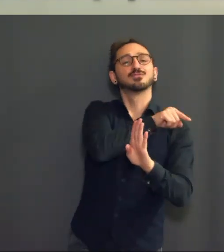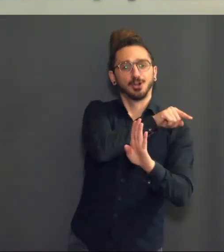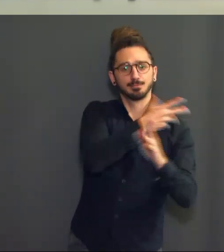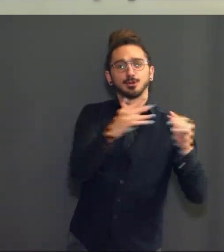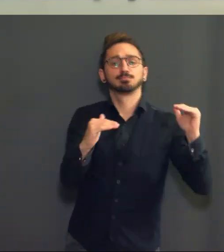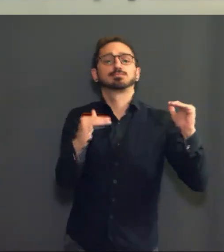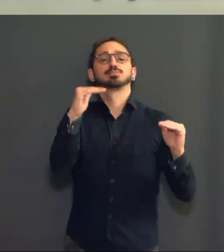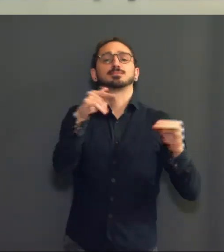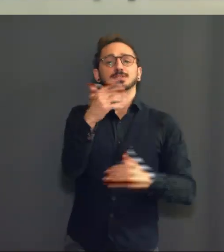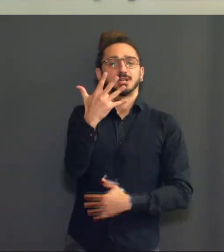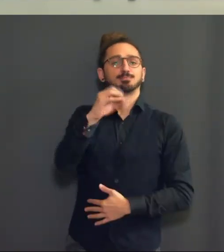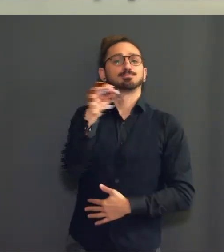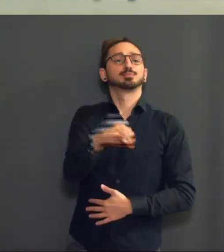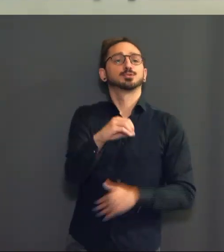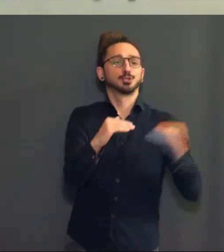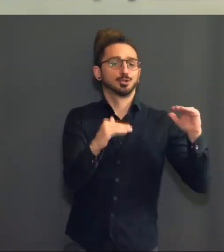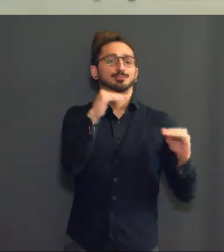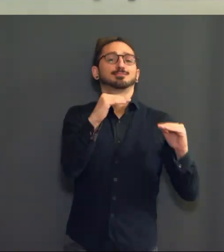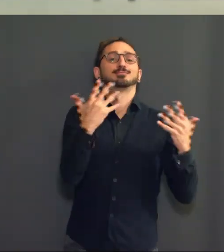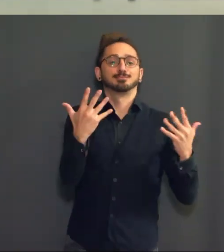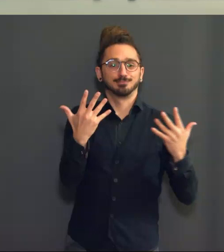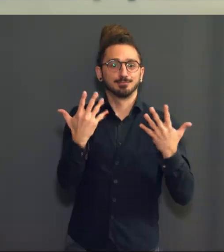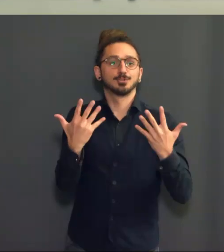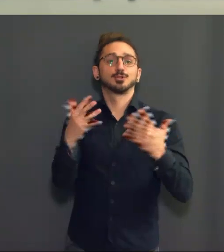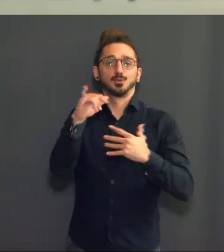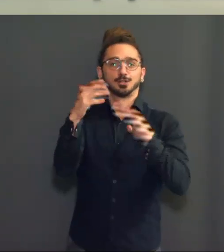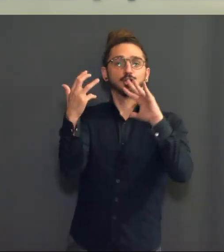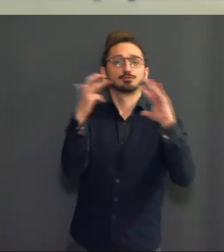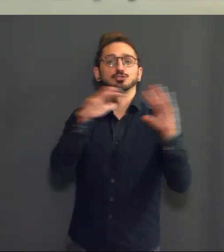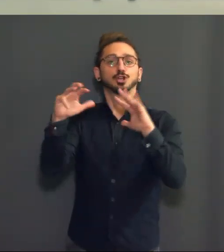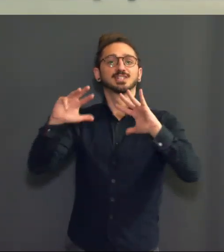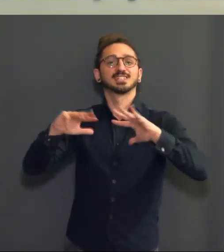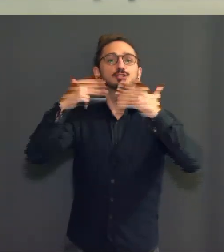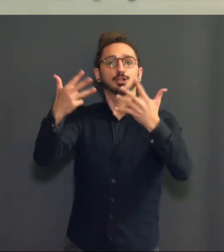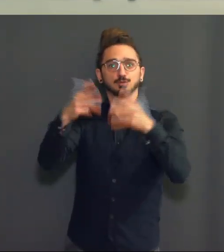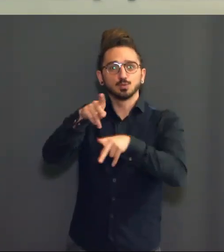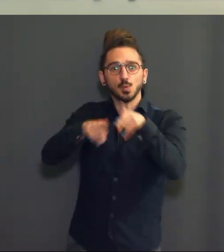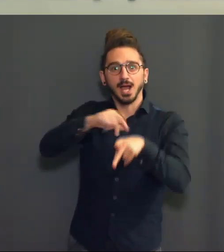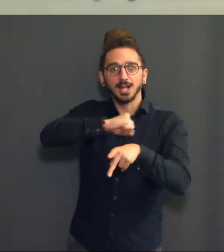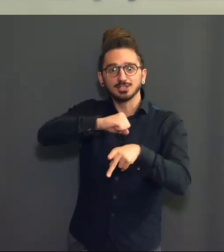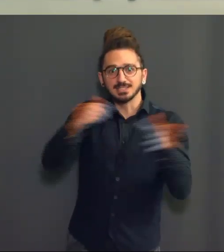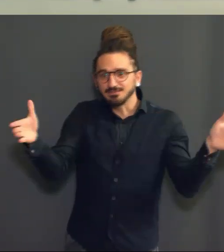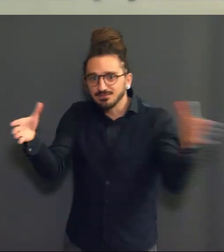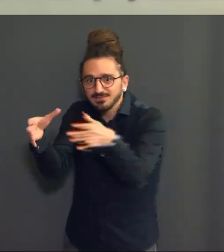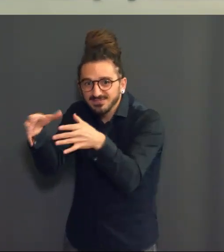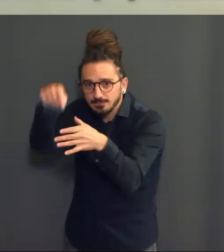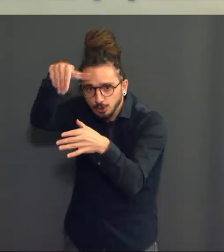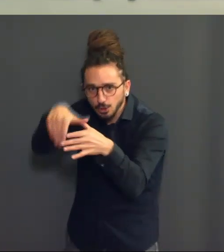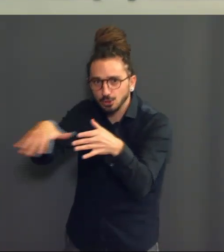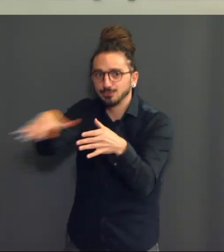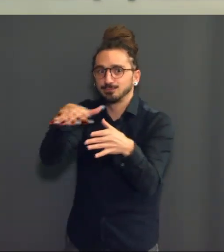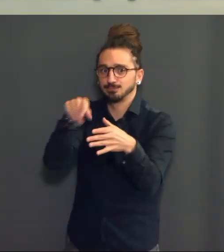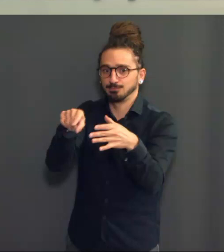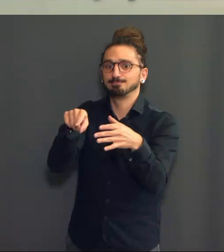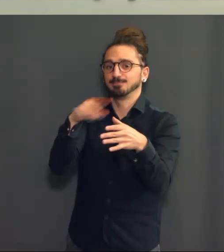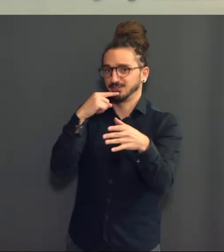soins intensifs, soit 6% de plus que la dernière semaine. Le pic actuel d'occupation aux soins